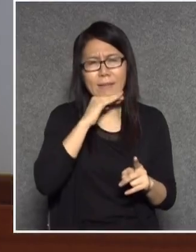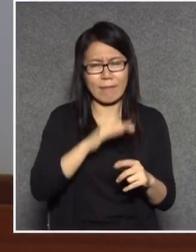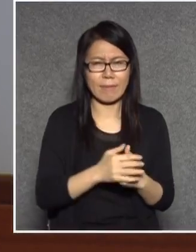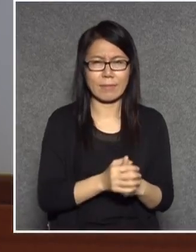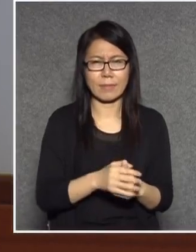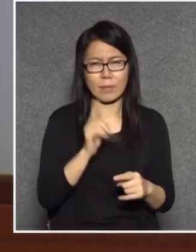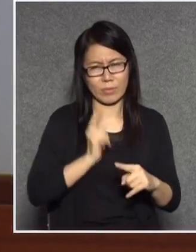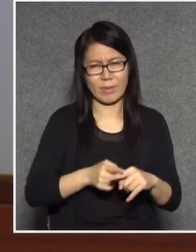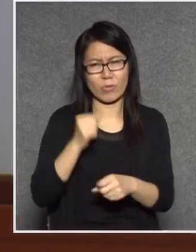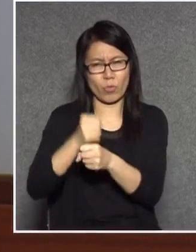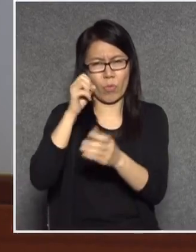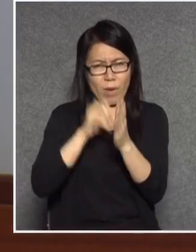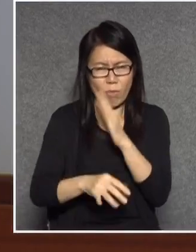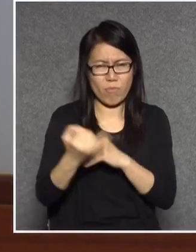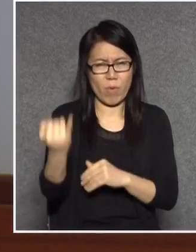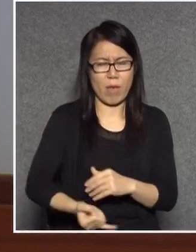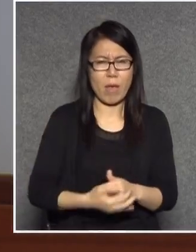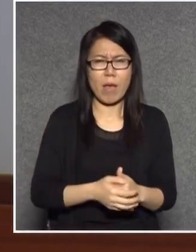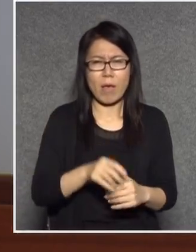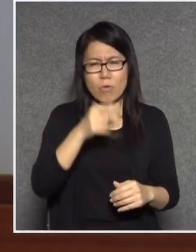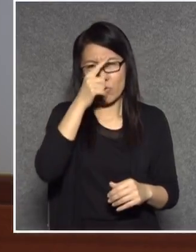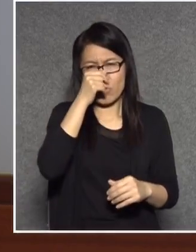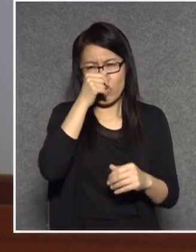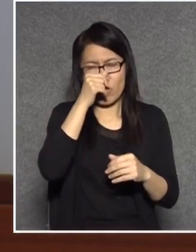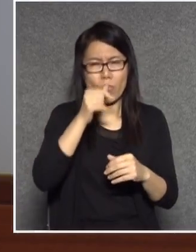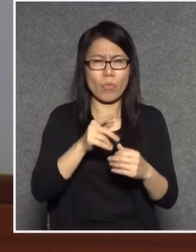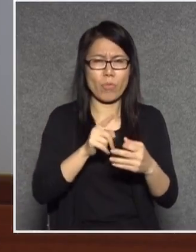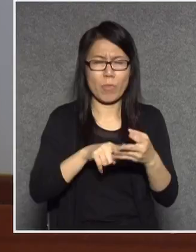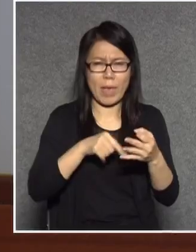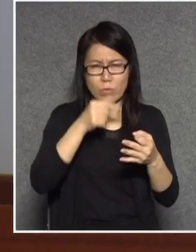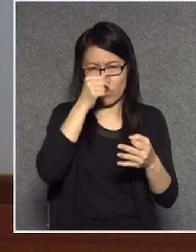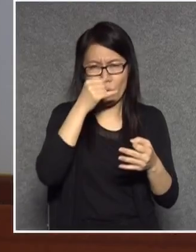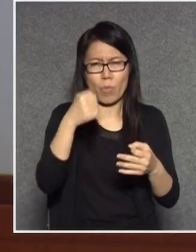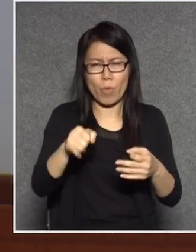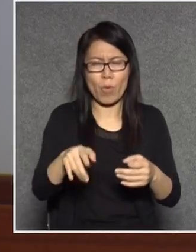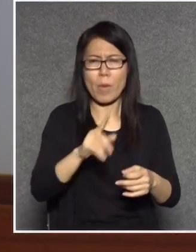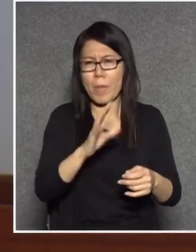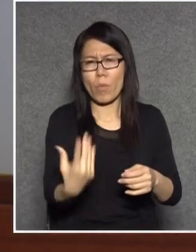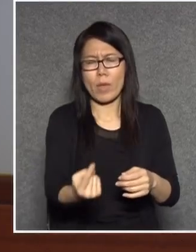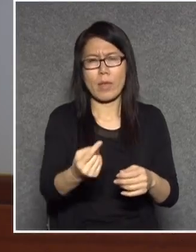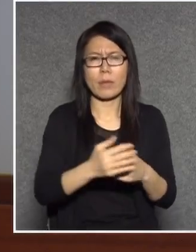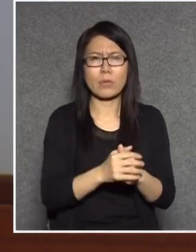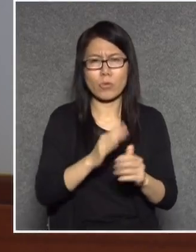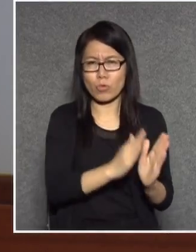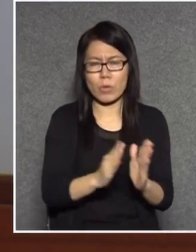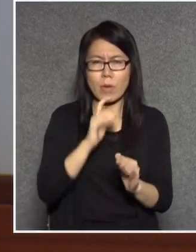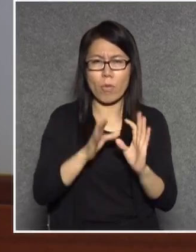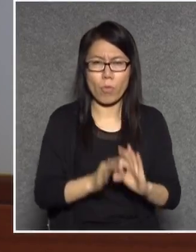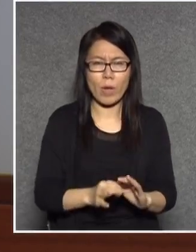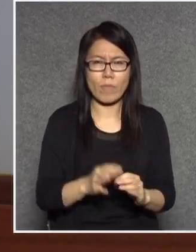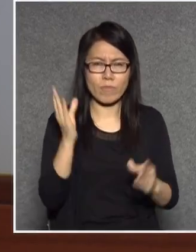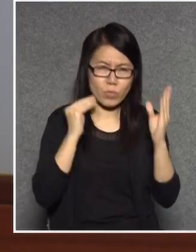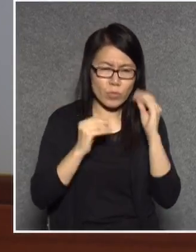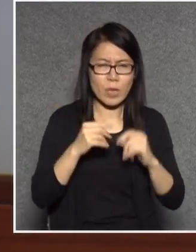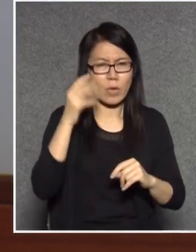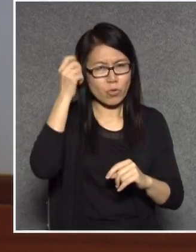就是失職。不過如果講起蘇錦良的劣跡，當然不是只是單一範疇，他在處理有關通訊和創意產